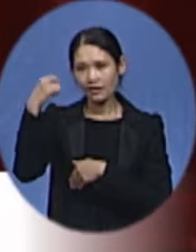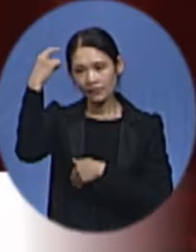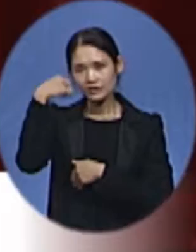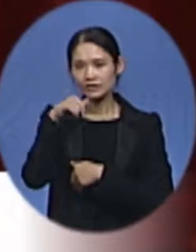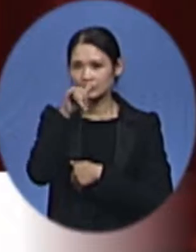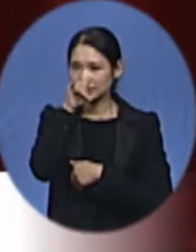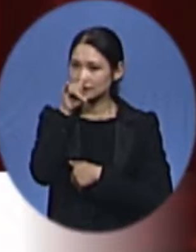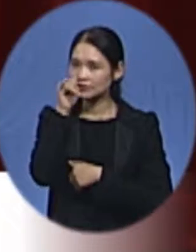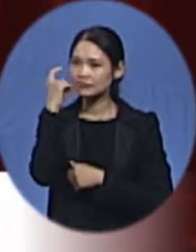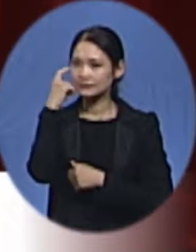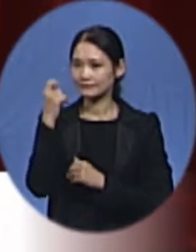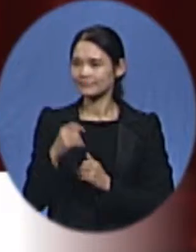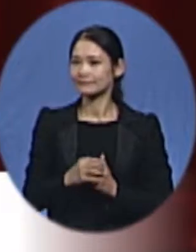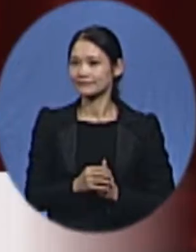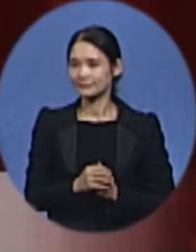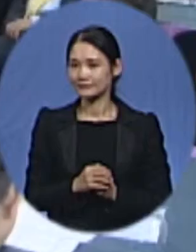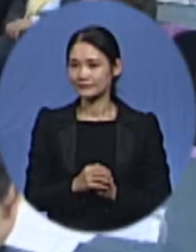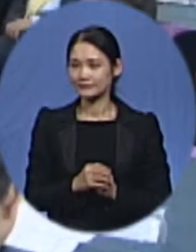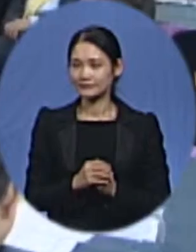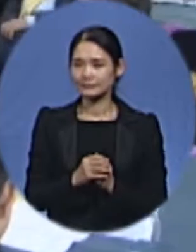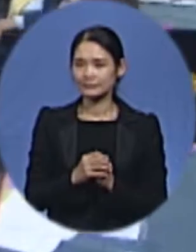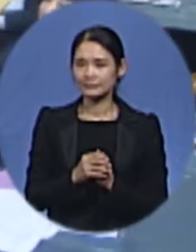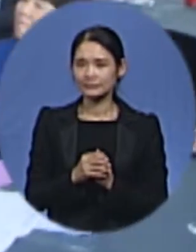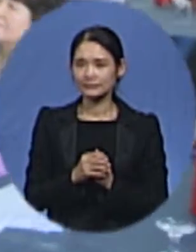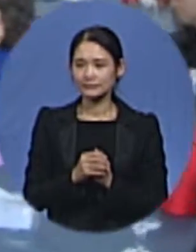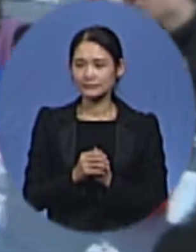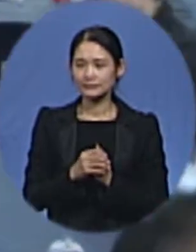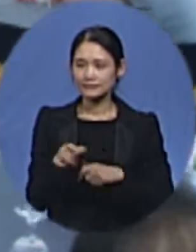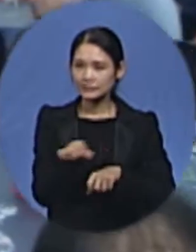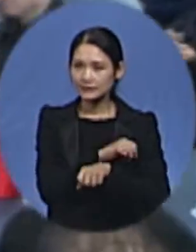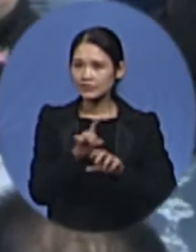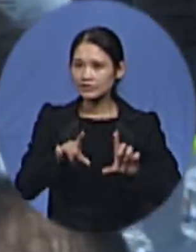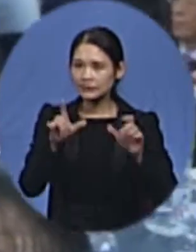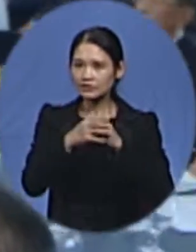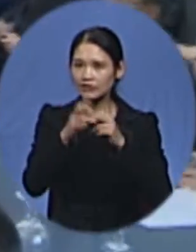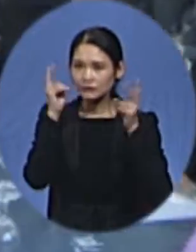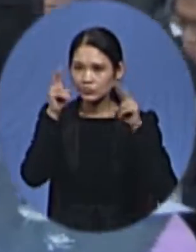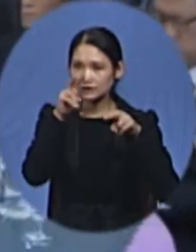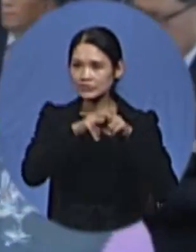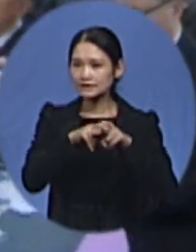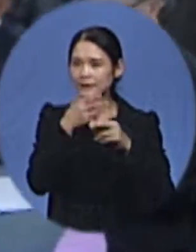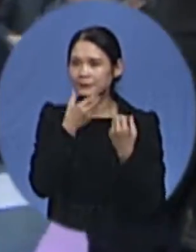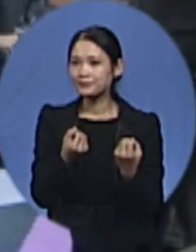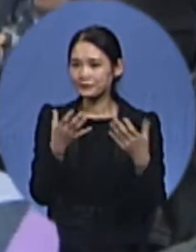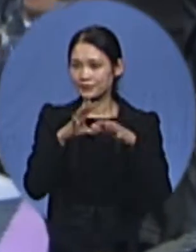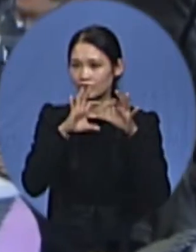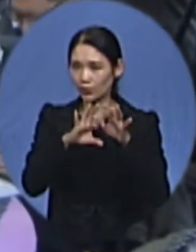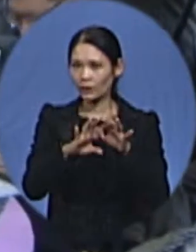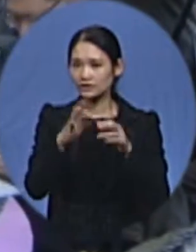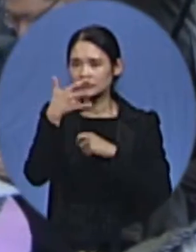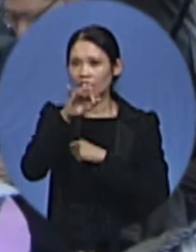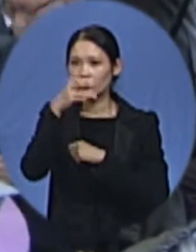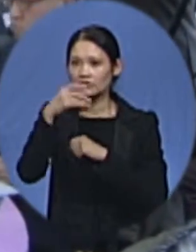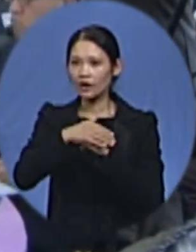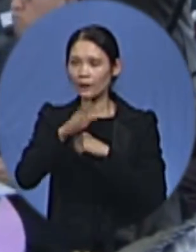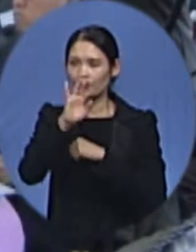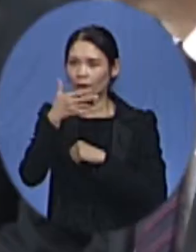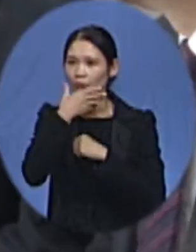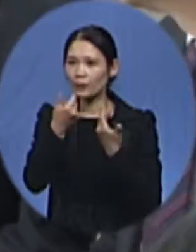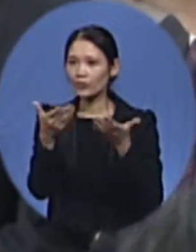막중한 책임이라고 생각이 됩니다. 특히 이날 취임식에는 정진엽 보건복지부 장관이